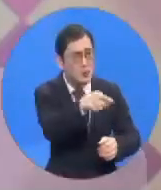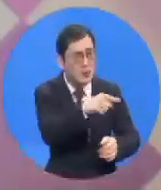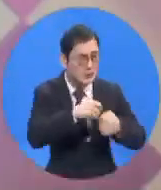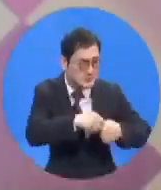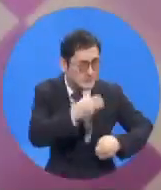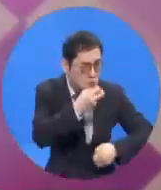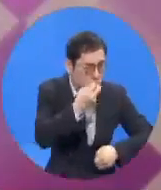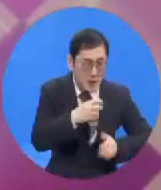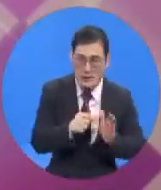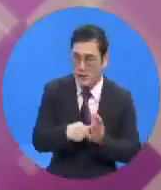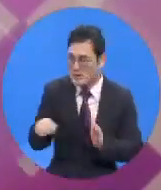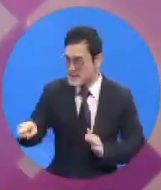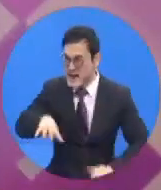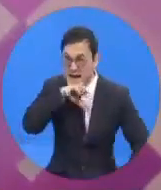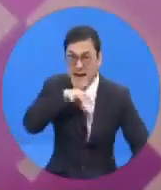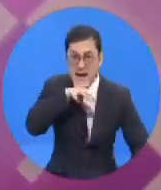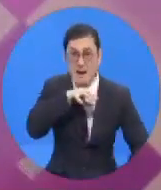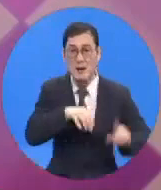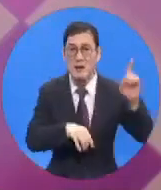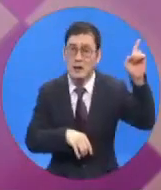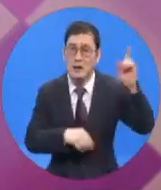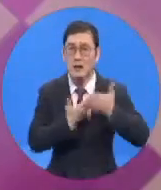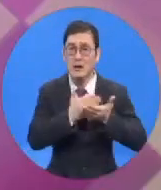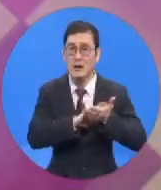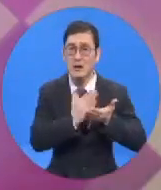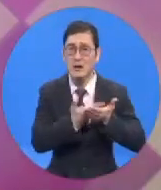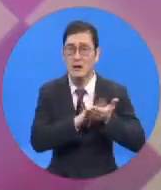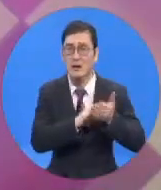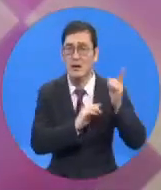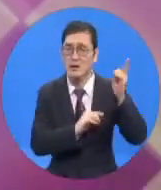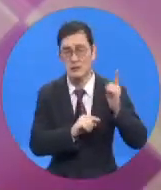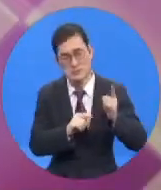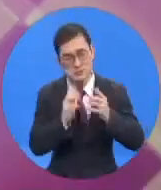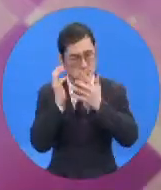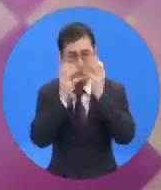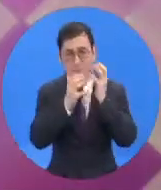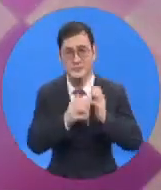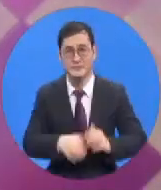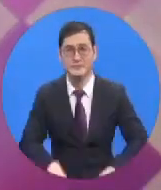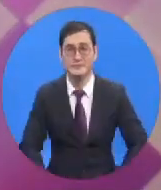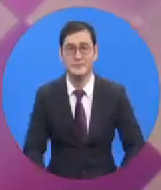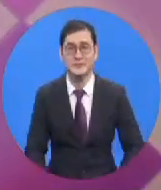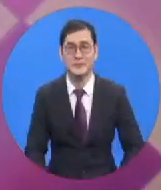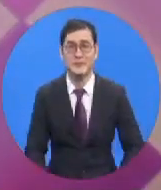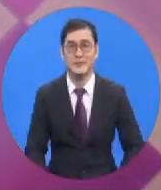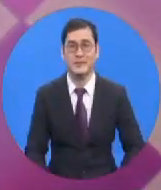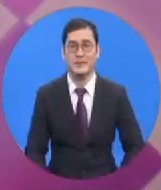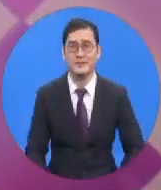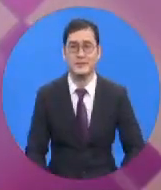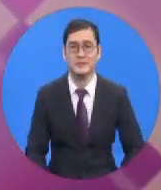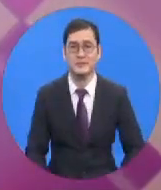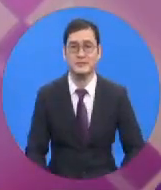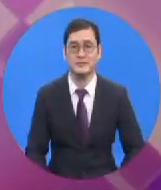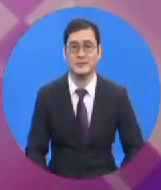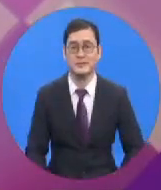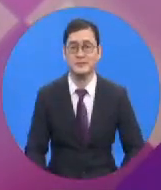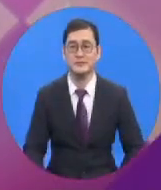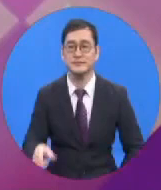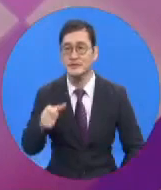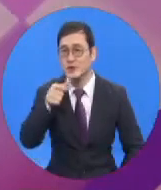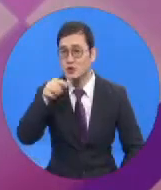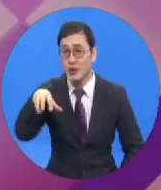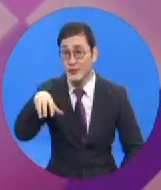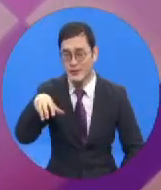네. 얘기 들은 것처럼 지금 이제 윤석열 검찰총장이 이 사건을 수원지검에 재배당하면서 그리고 이제 이 사건을 맡게